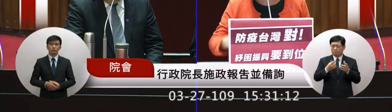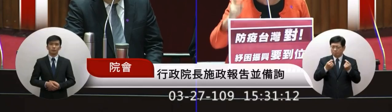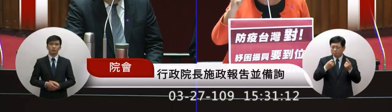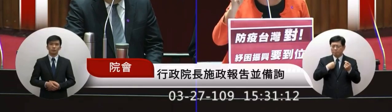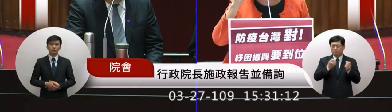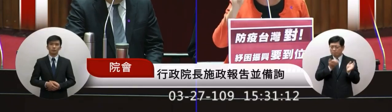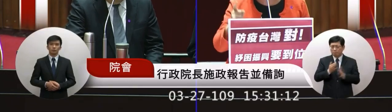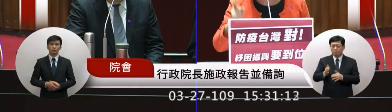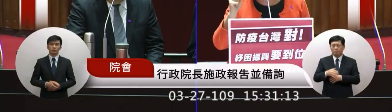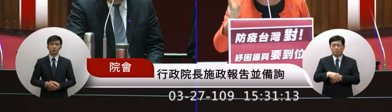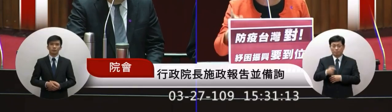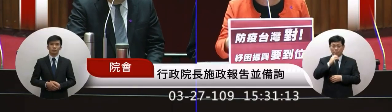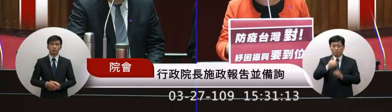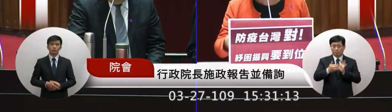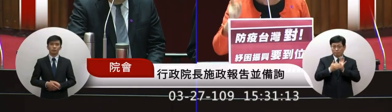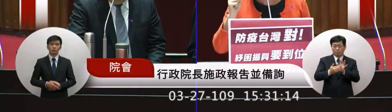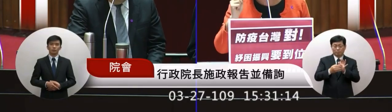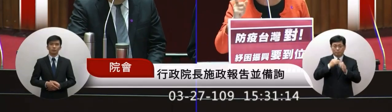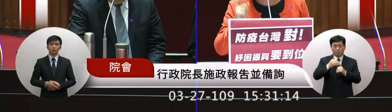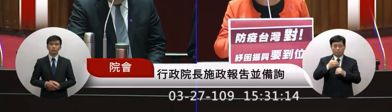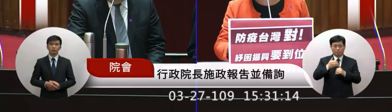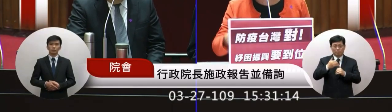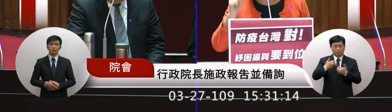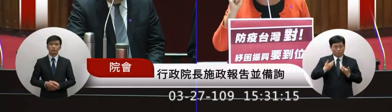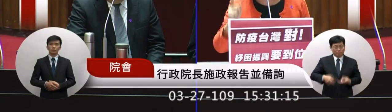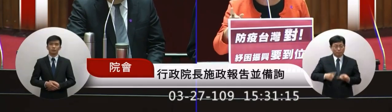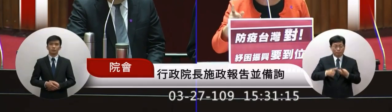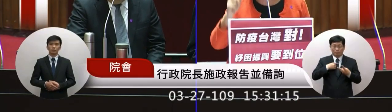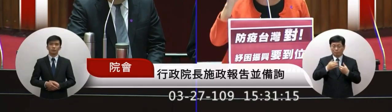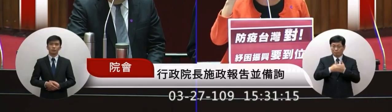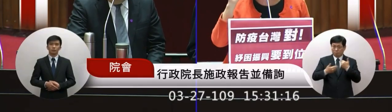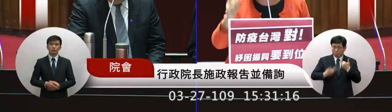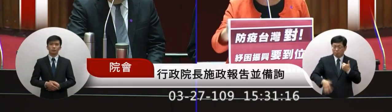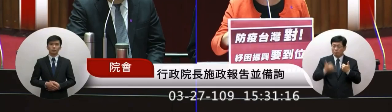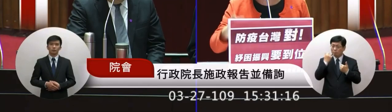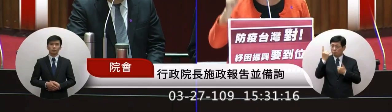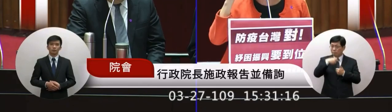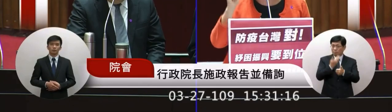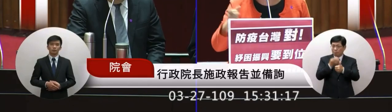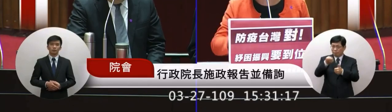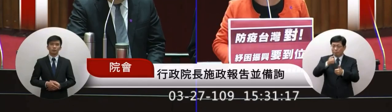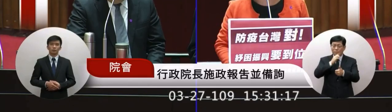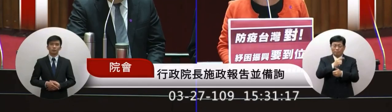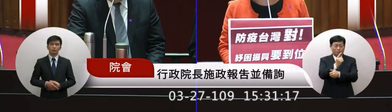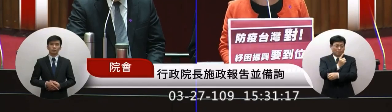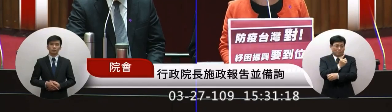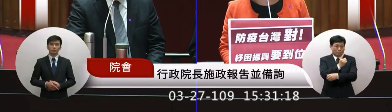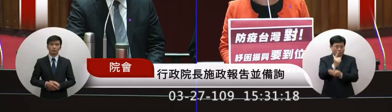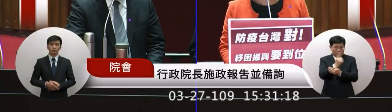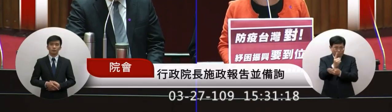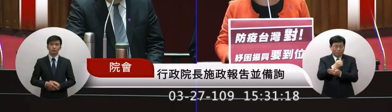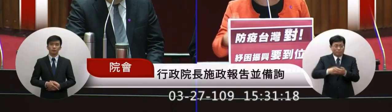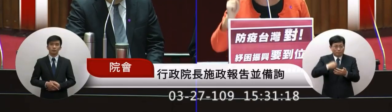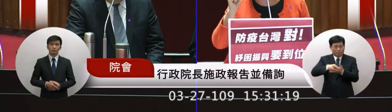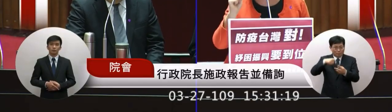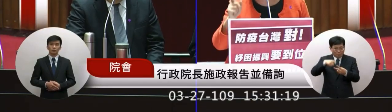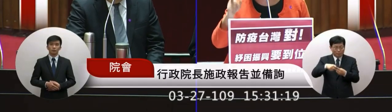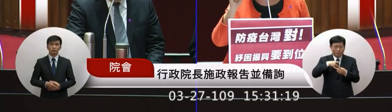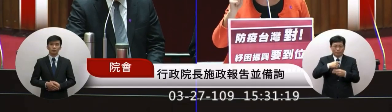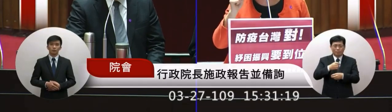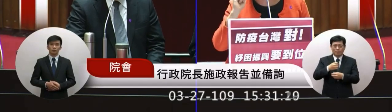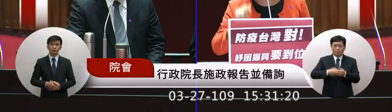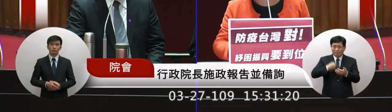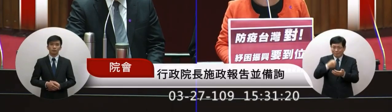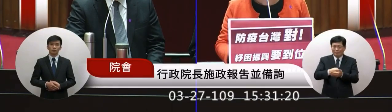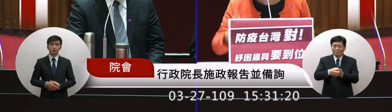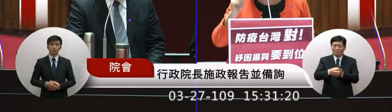啊？所以这类防护衣、隔离衣，是不是应该给消防队的第一线上的消防救护志工们，还有对不起，消